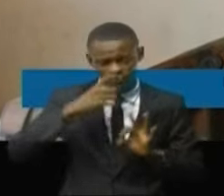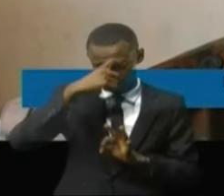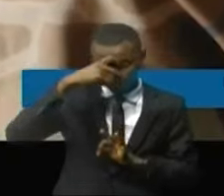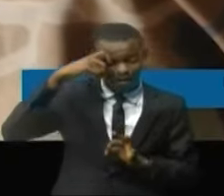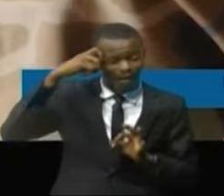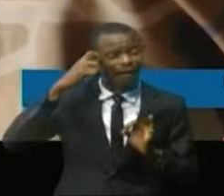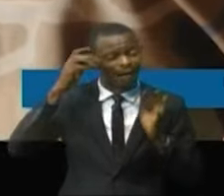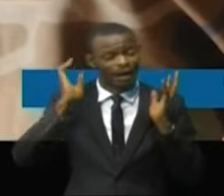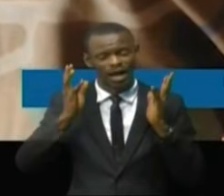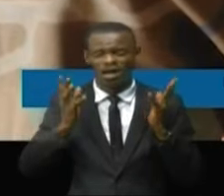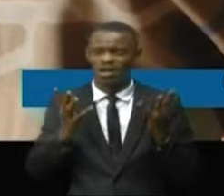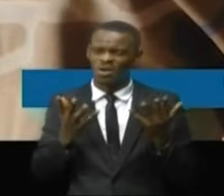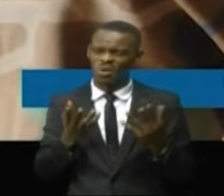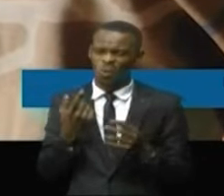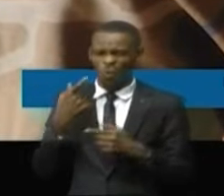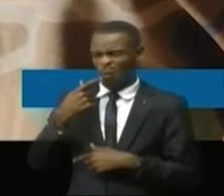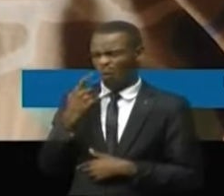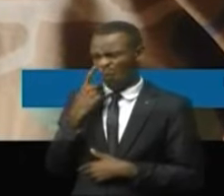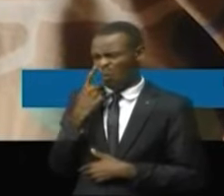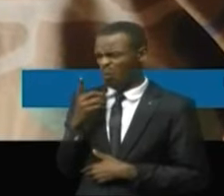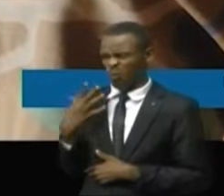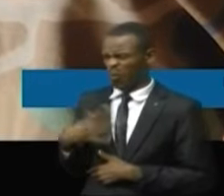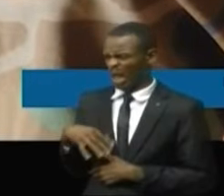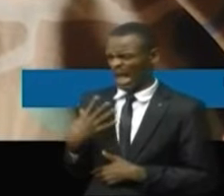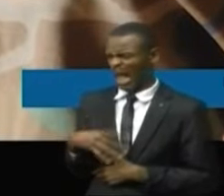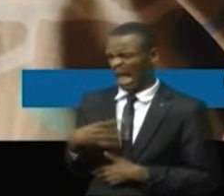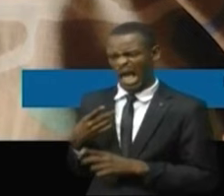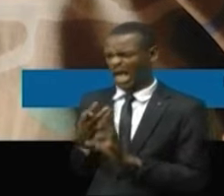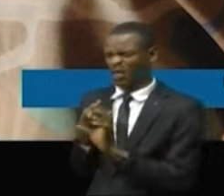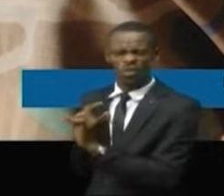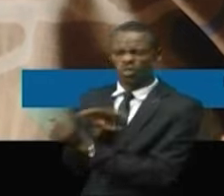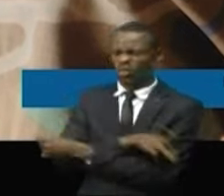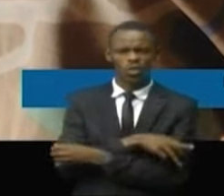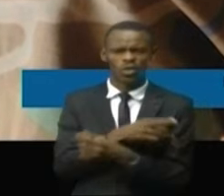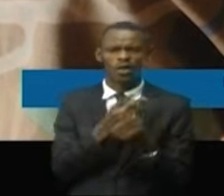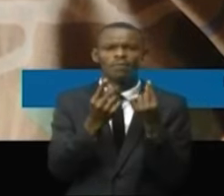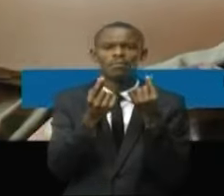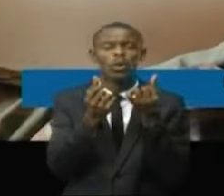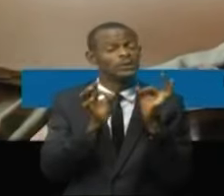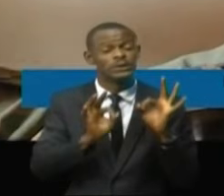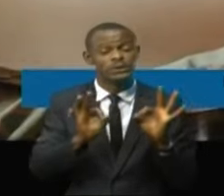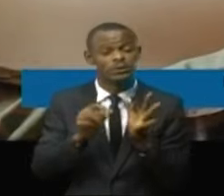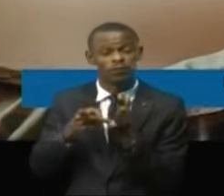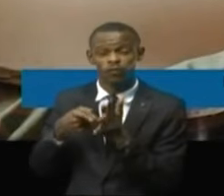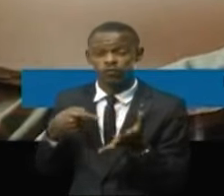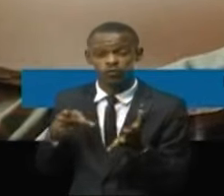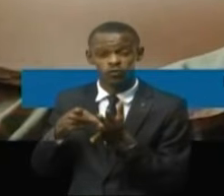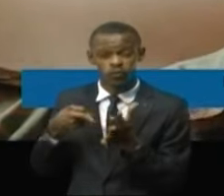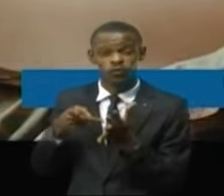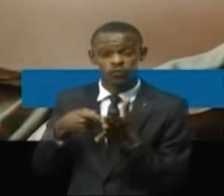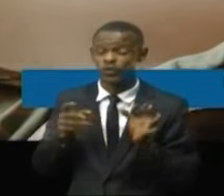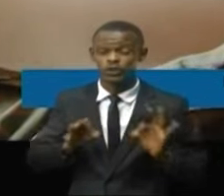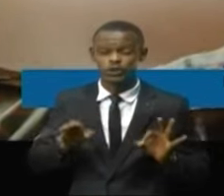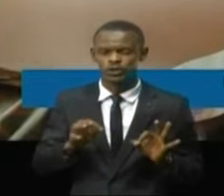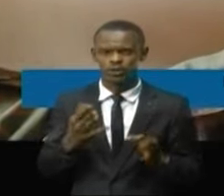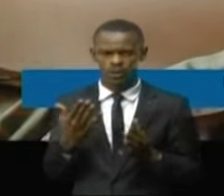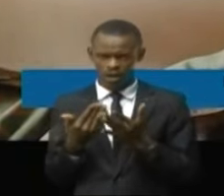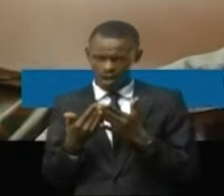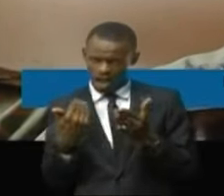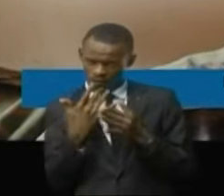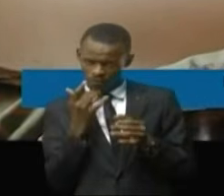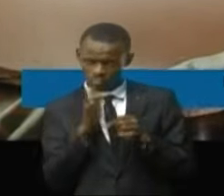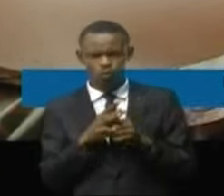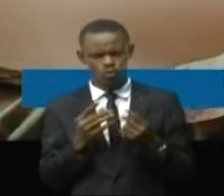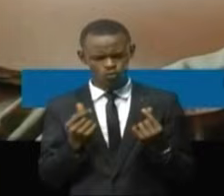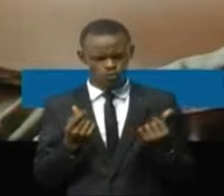sitaiweza. Nikatoka huko. Hatukukua nalipiwa ila tu walikuwa natumoralize ke